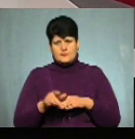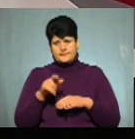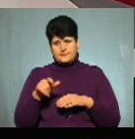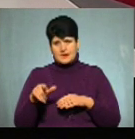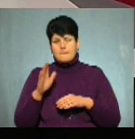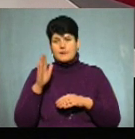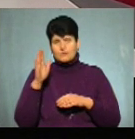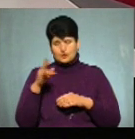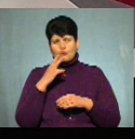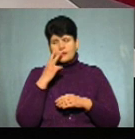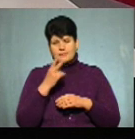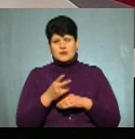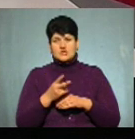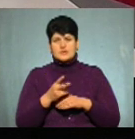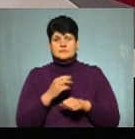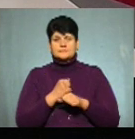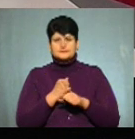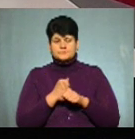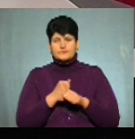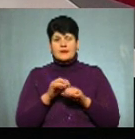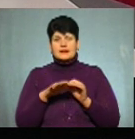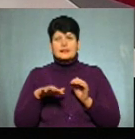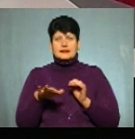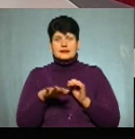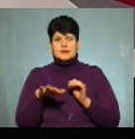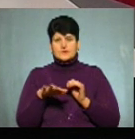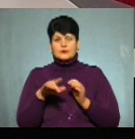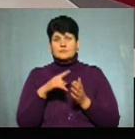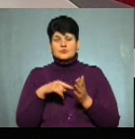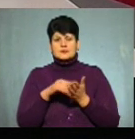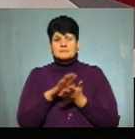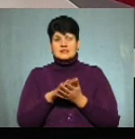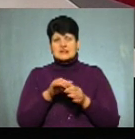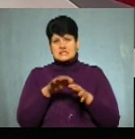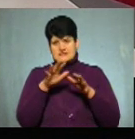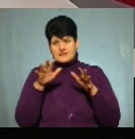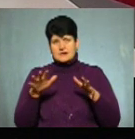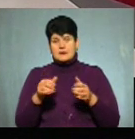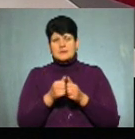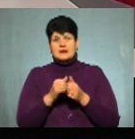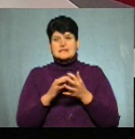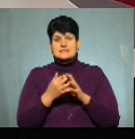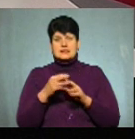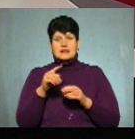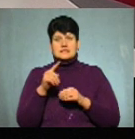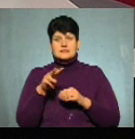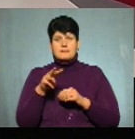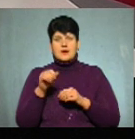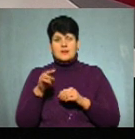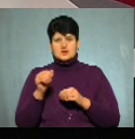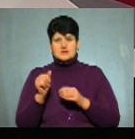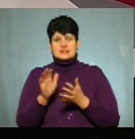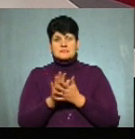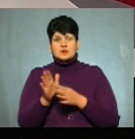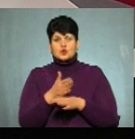майбутньому передбачається влаштувати на діючому міському сміттєзвалищі біля села Малашівці сміттєсортувальну лінію,